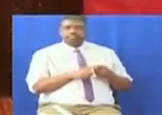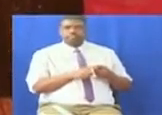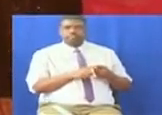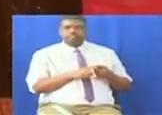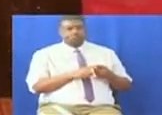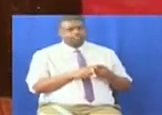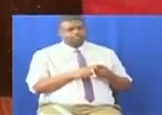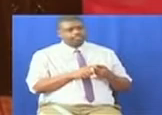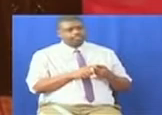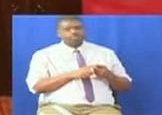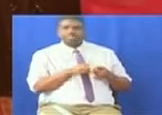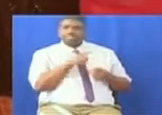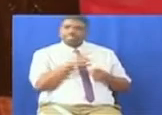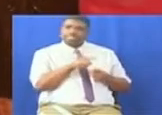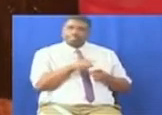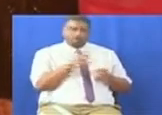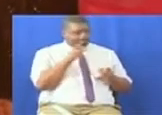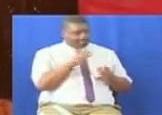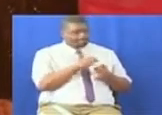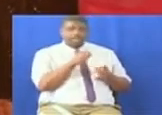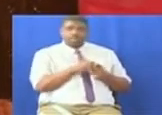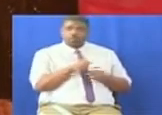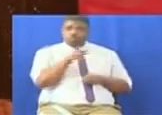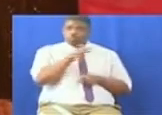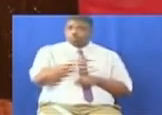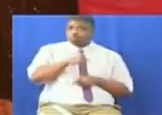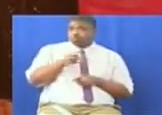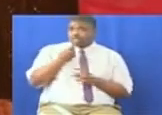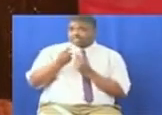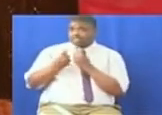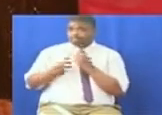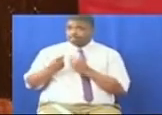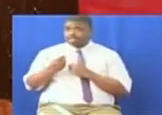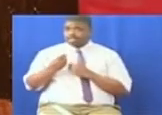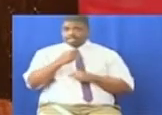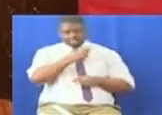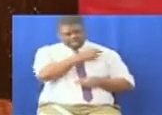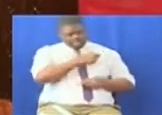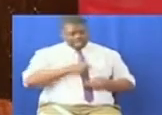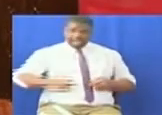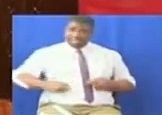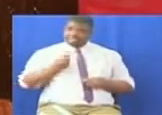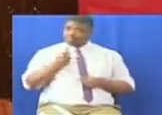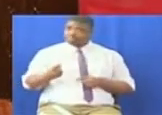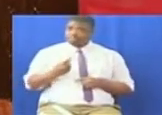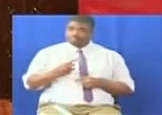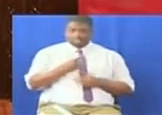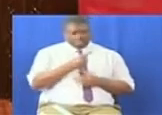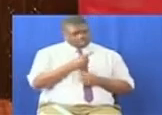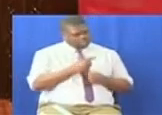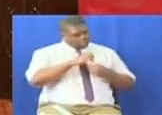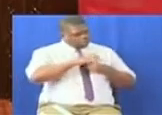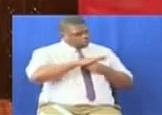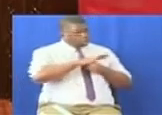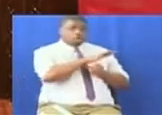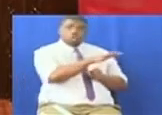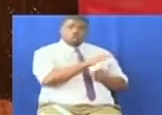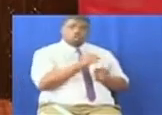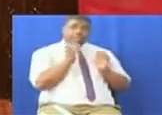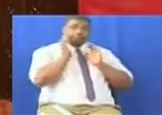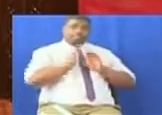hizo kauli ambazo watu wanasema Rais amesema corona imeisha. Mheshimiwa Spika, tamko la